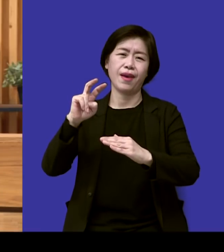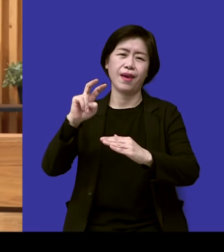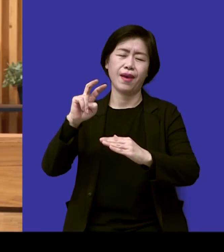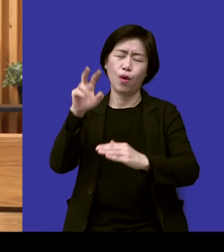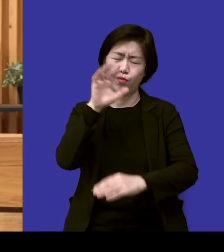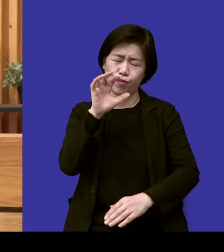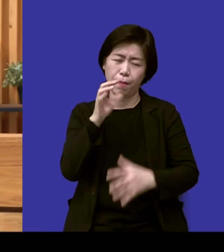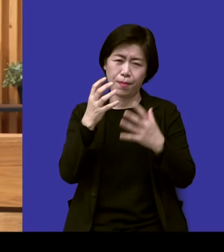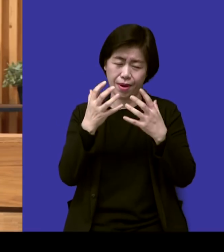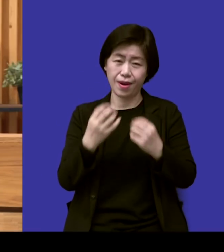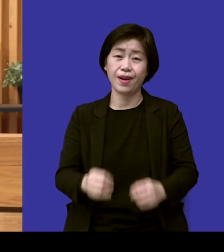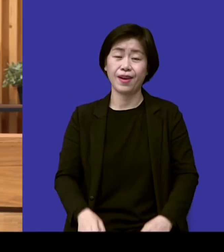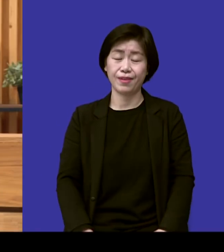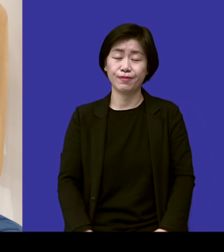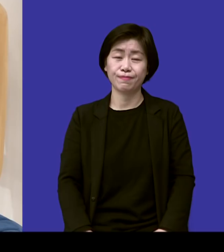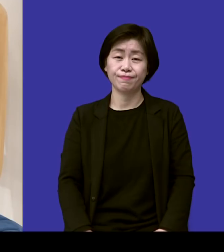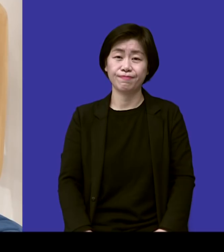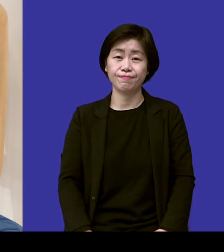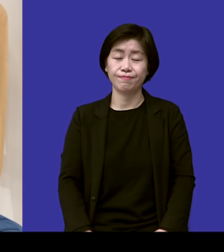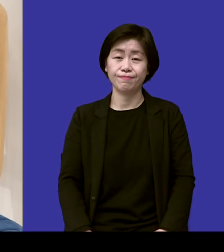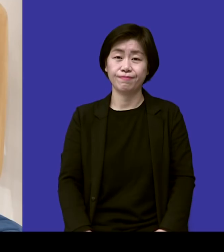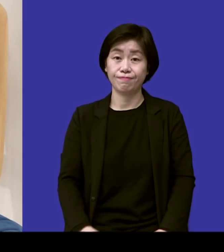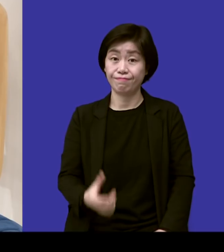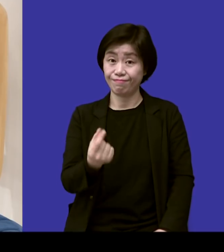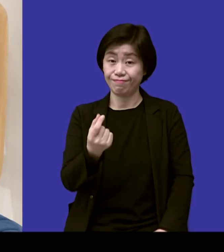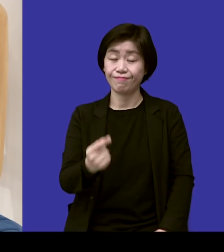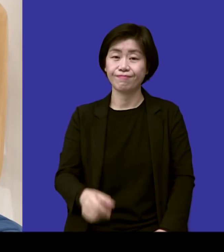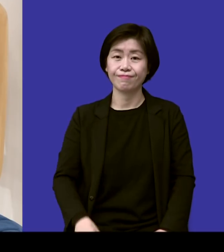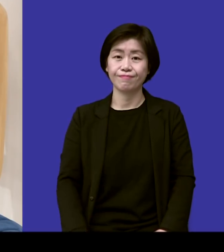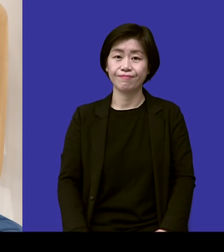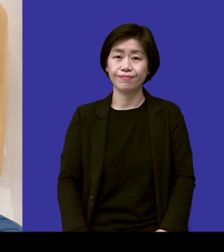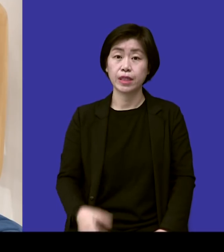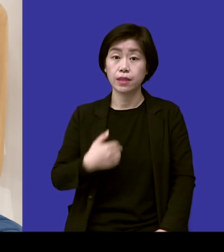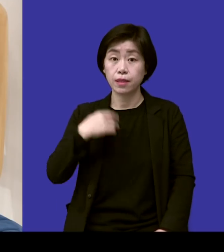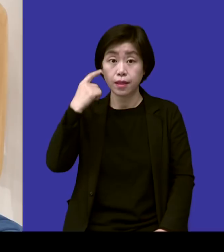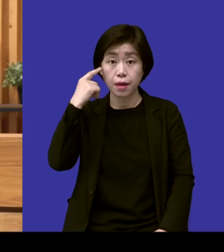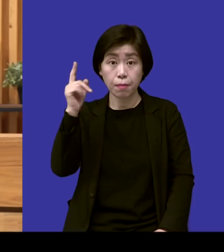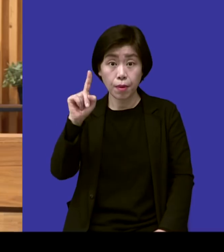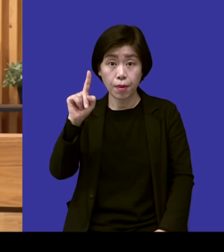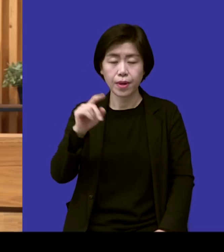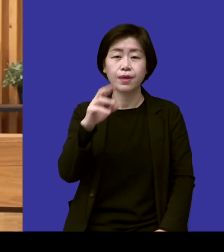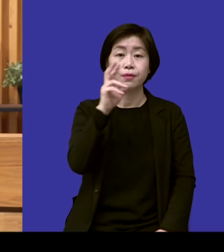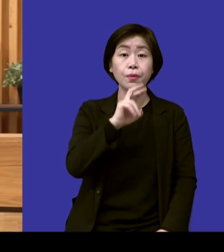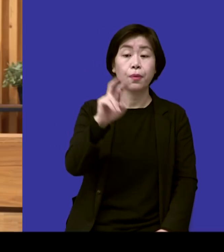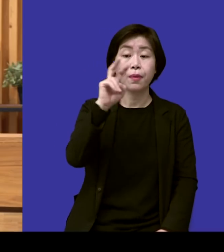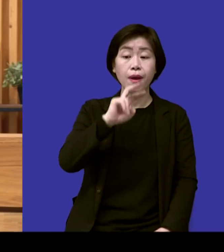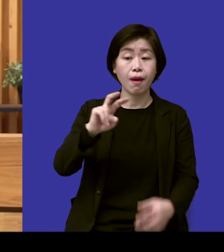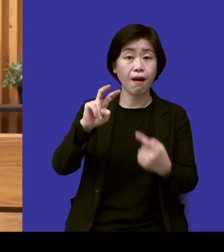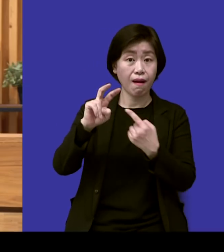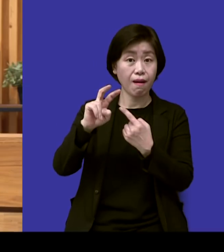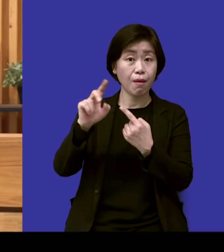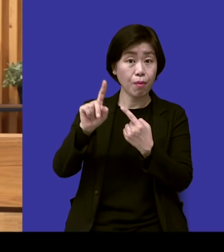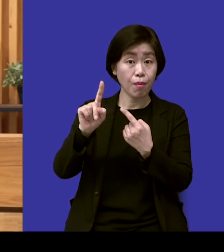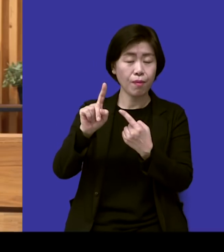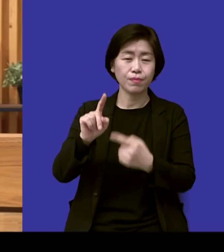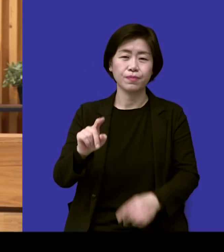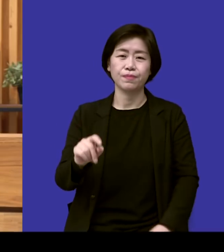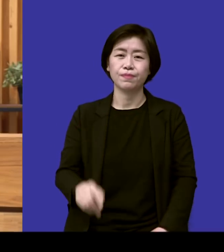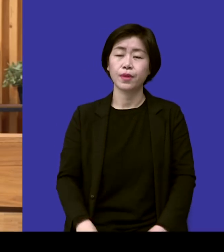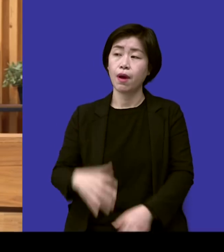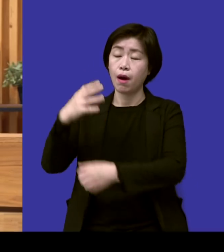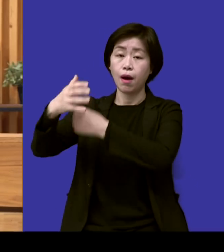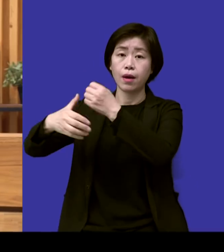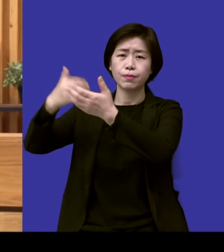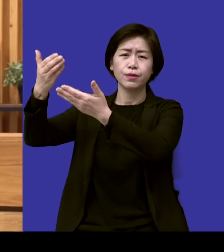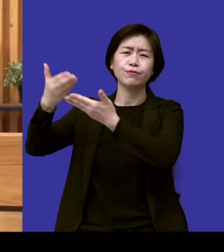다지고 세상 밖으로 나온 가수들이 정말 많습니다. 그럼요. 예, 왜냐면 전 이 노래라는 것 자체, 싱을 한다는 행위 자체는